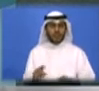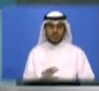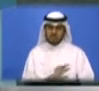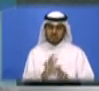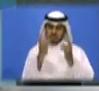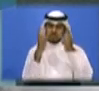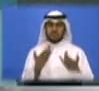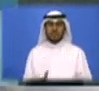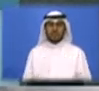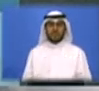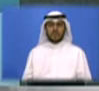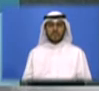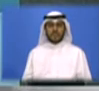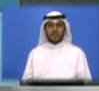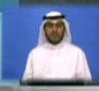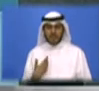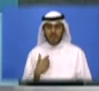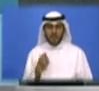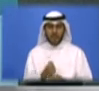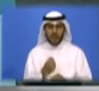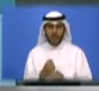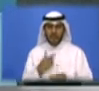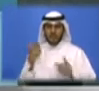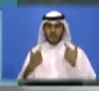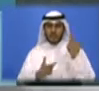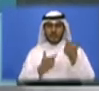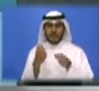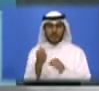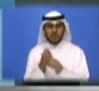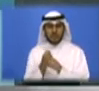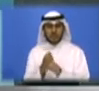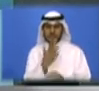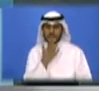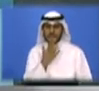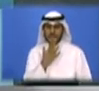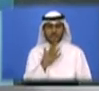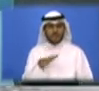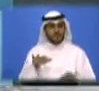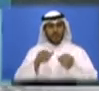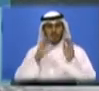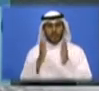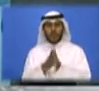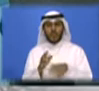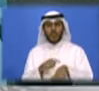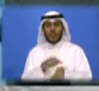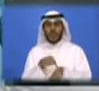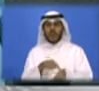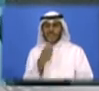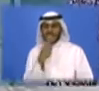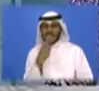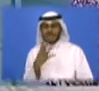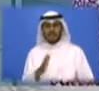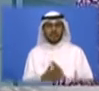وبس. وش اسمه، وسوينا الإجراء، خلصنا كله على بعضه خلال